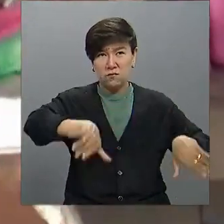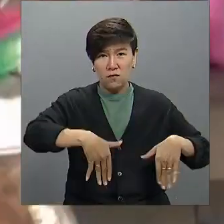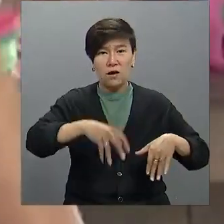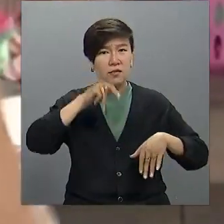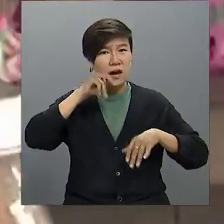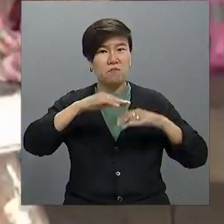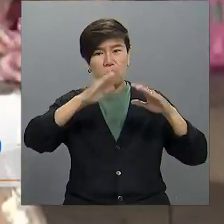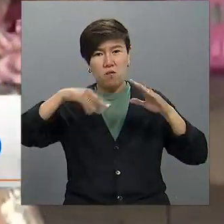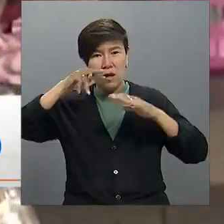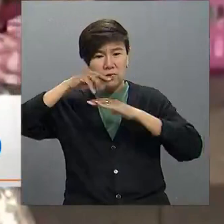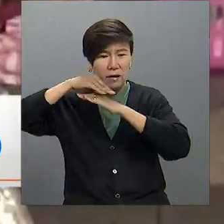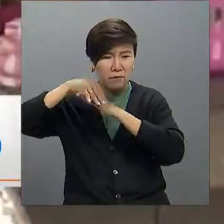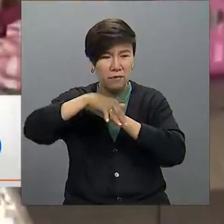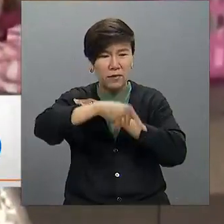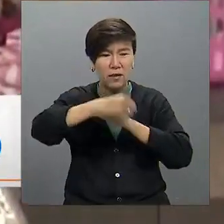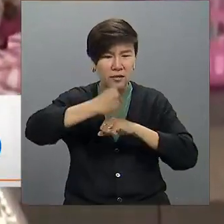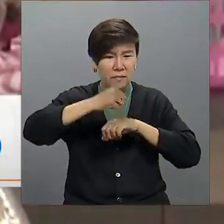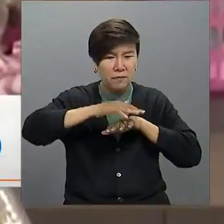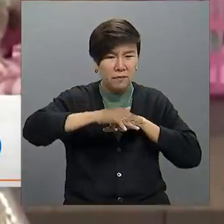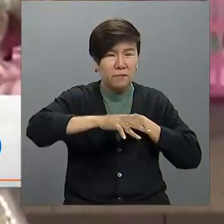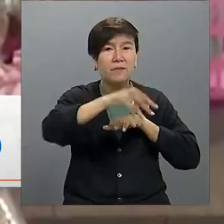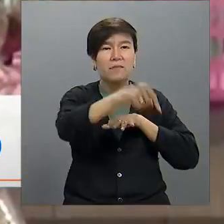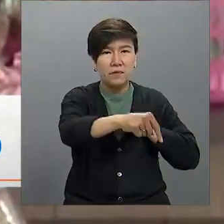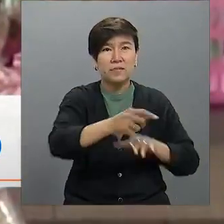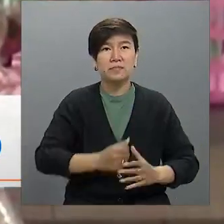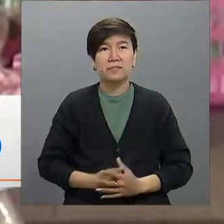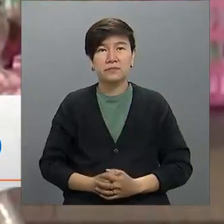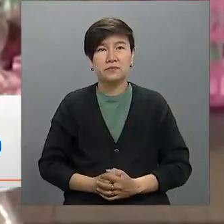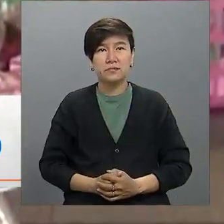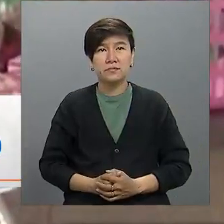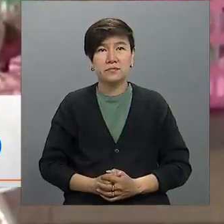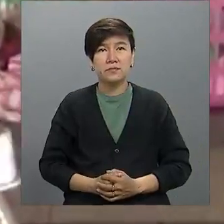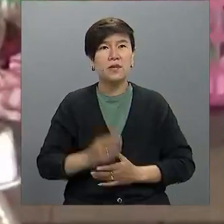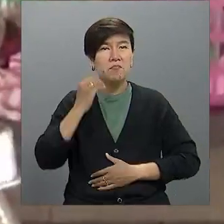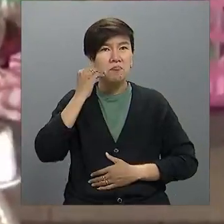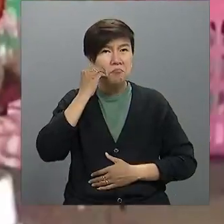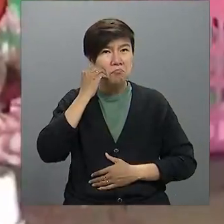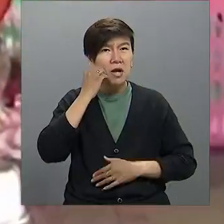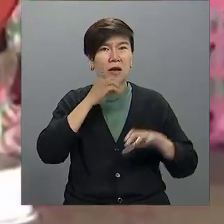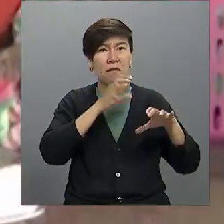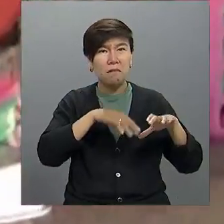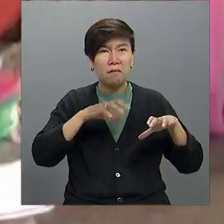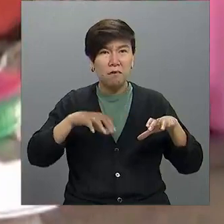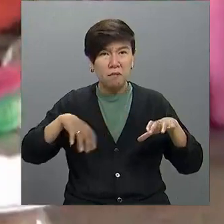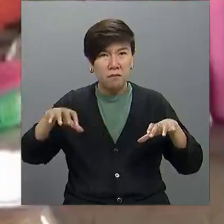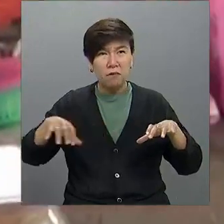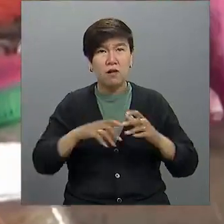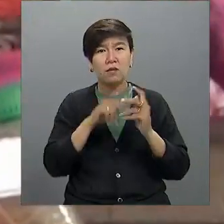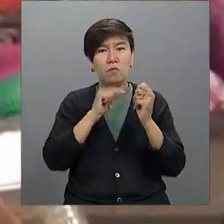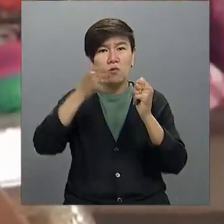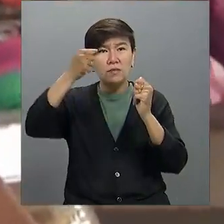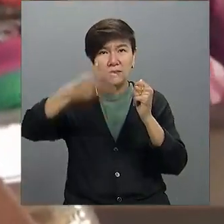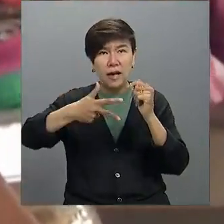พอน้ำปากแก้มันใช้กันทีมู่บ้านอ่ะซ้ำตำบลเป็นกระจายไปข้องตำบลหนัก